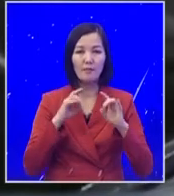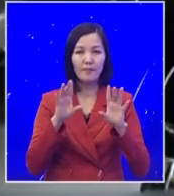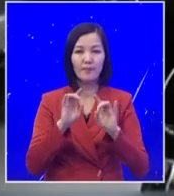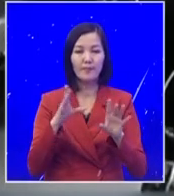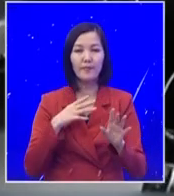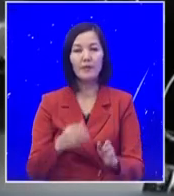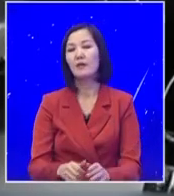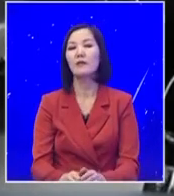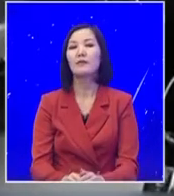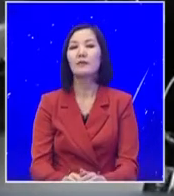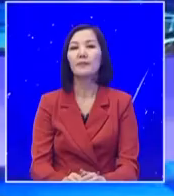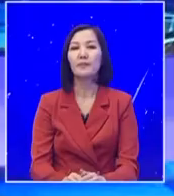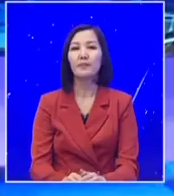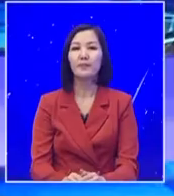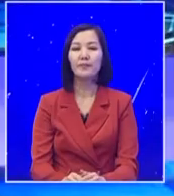Жетісу телеарнасы.